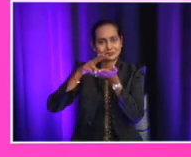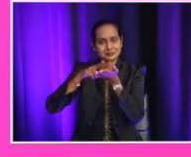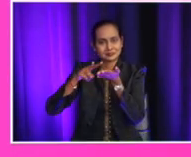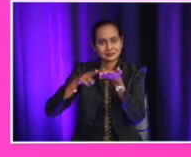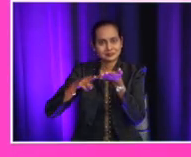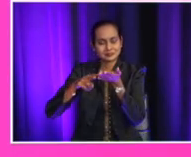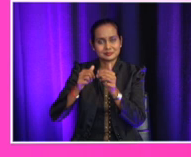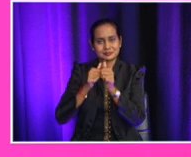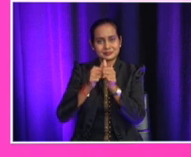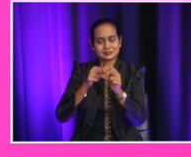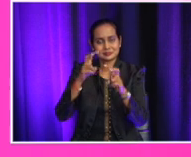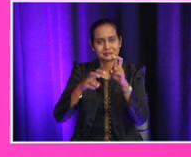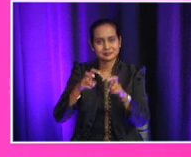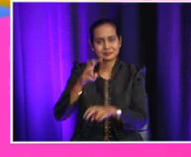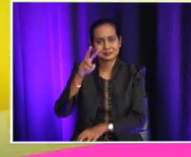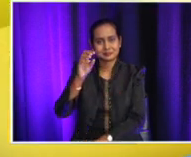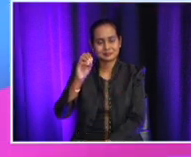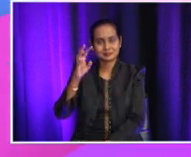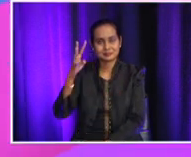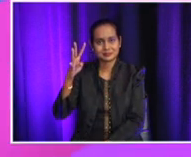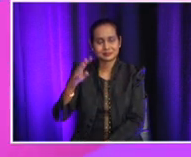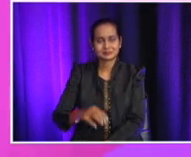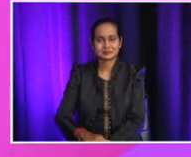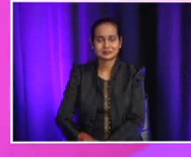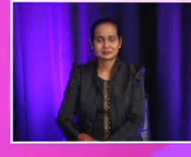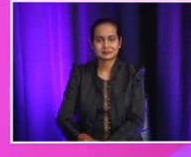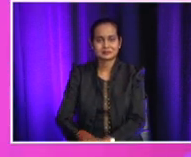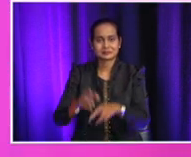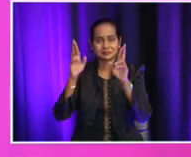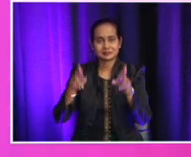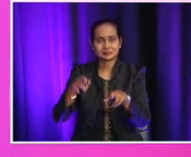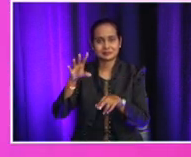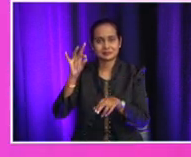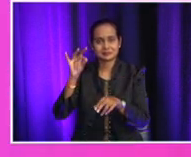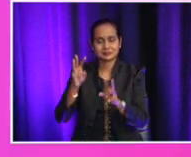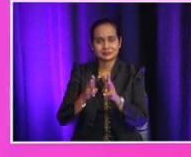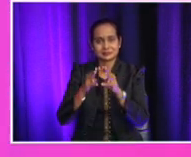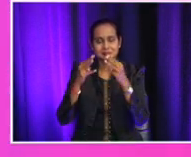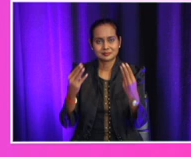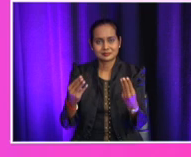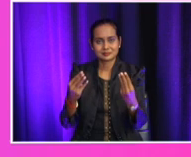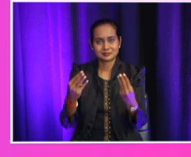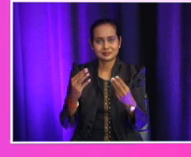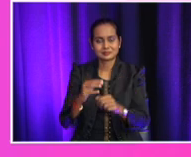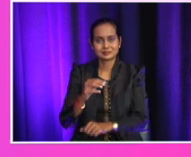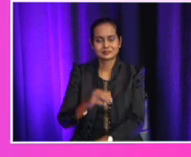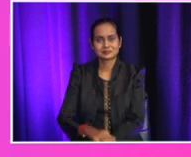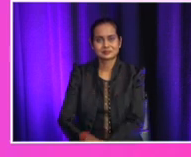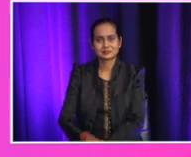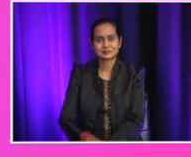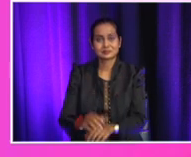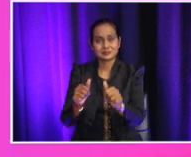2014 didapati paham bacaan pilihan rakyat Indonesia ialah majalah 62 populehan 800